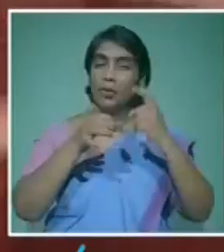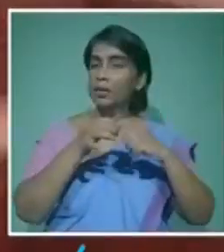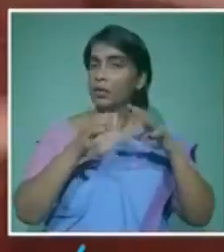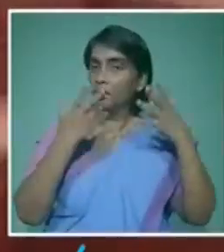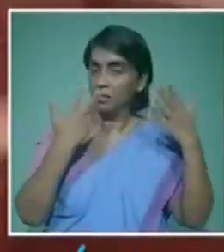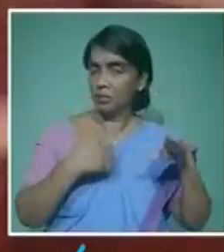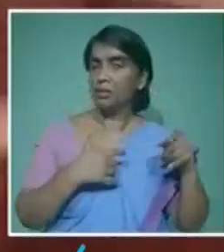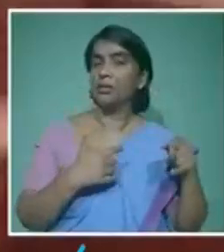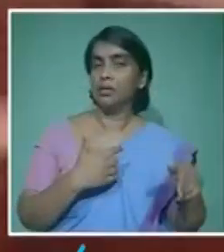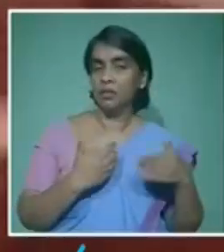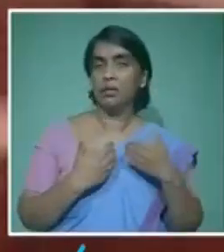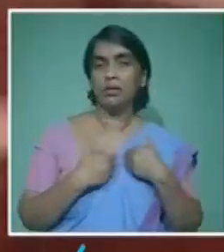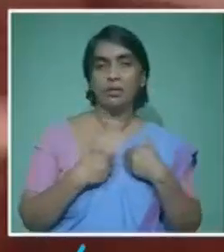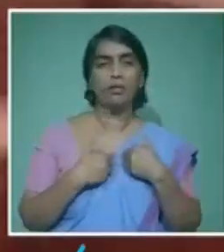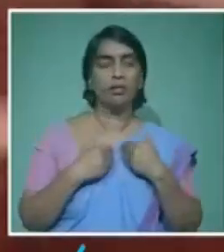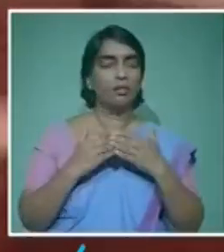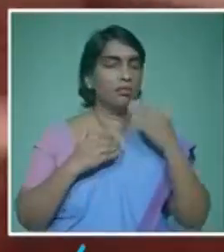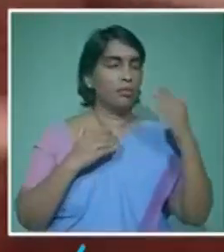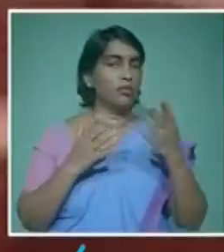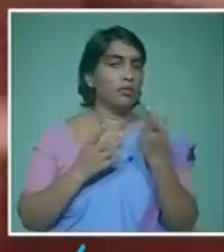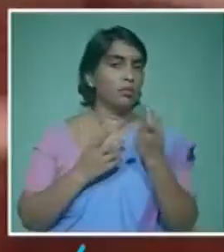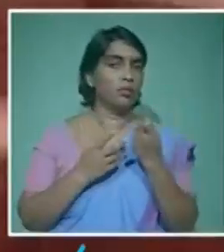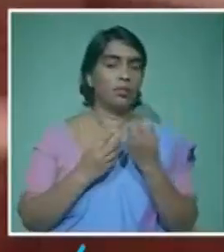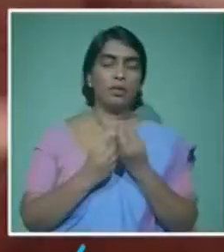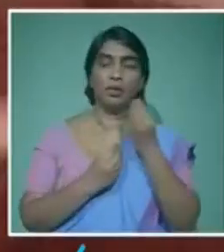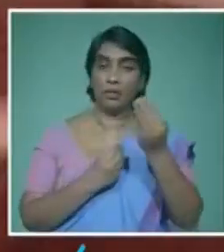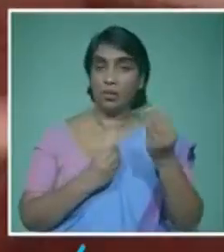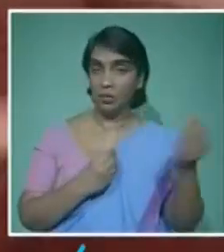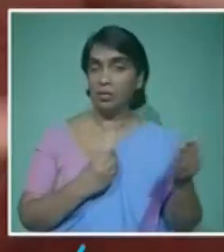வகையில் முதலாவது சுற்றில்